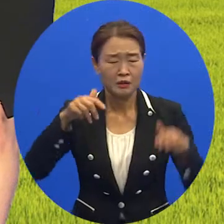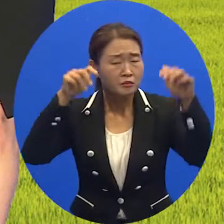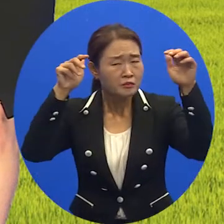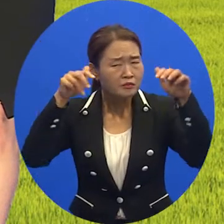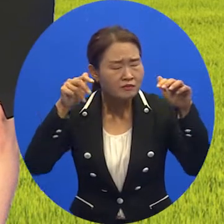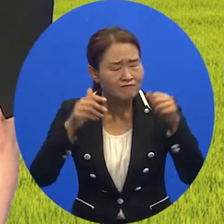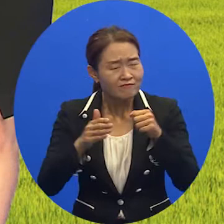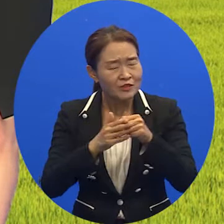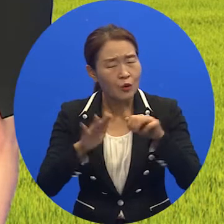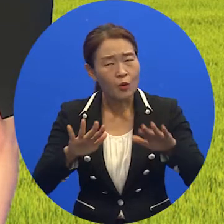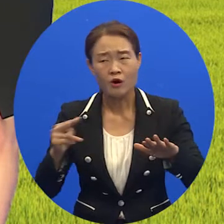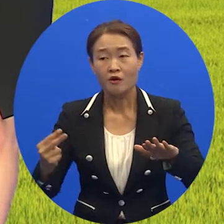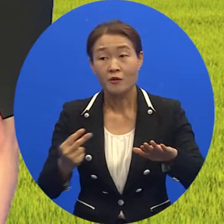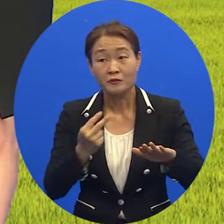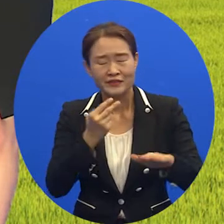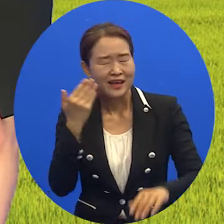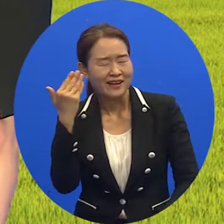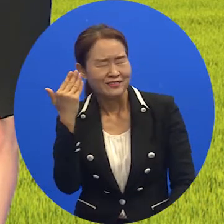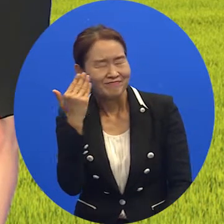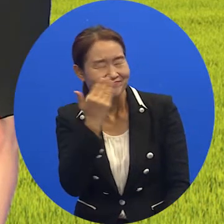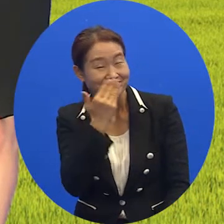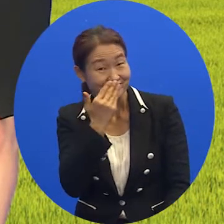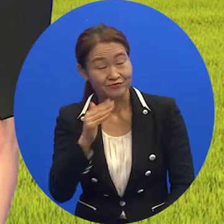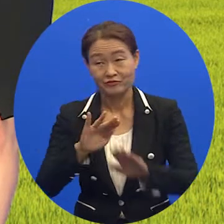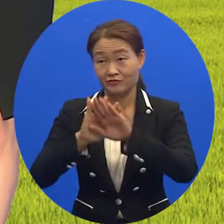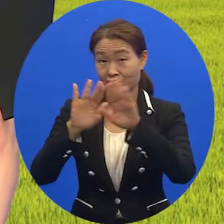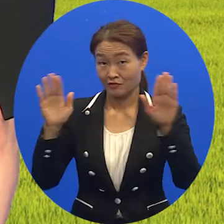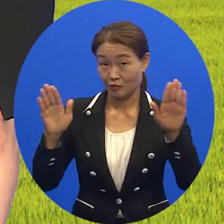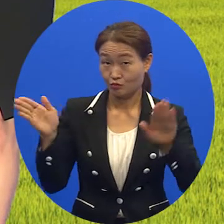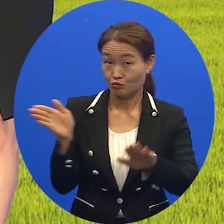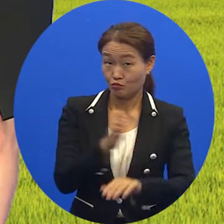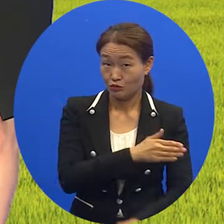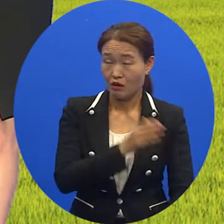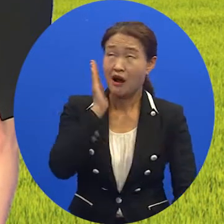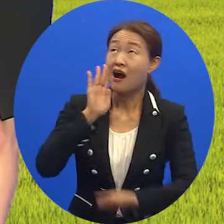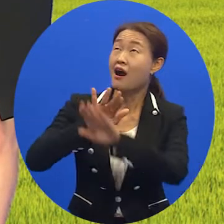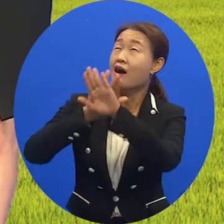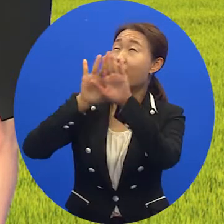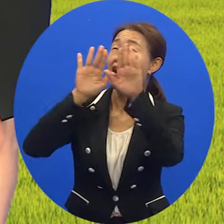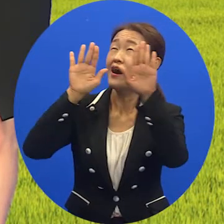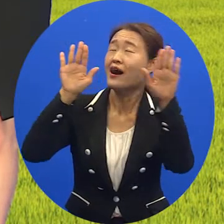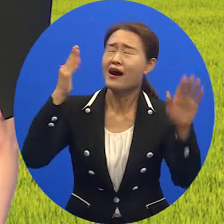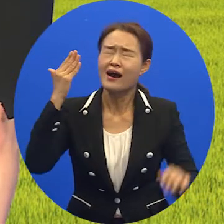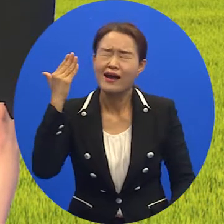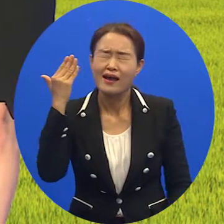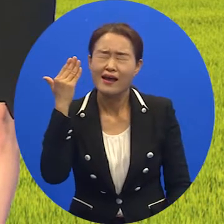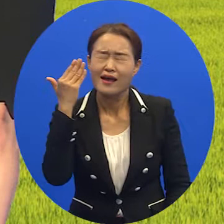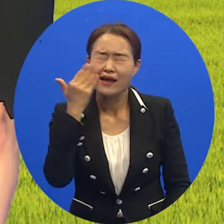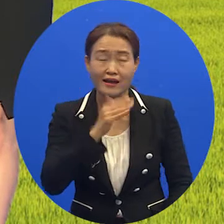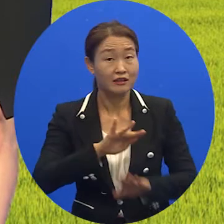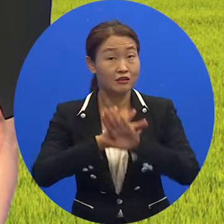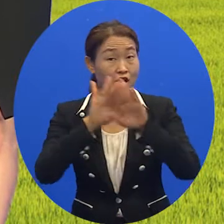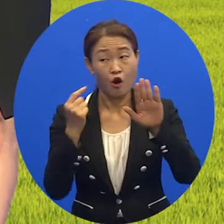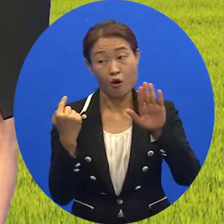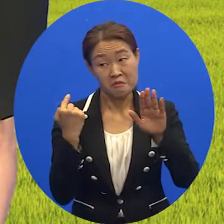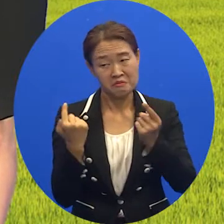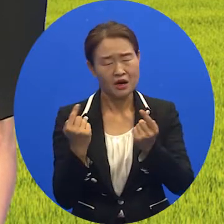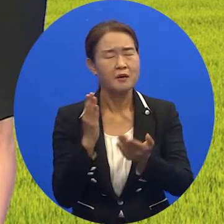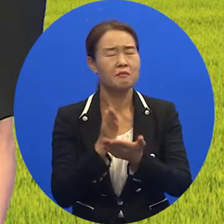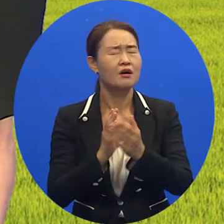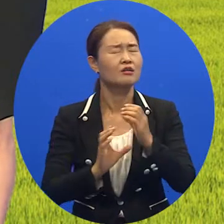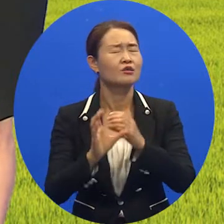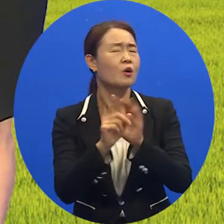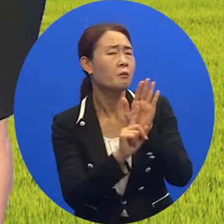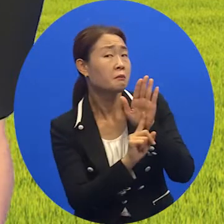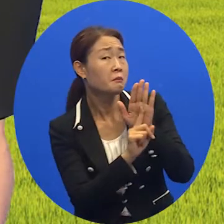어제 비가 내린 덕분에 오늘 공기는 깨끗합니다. 낮부터는 하늘도 점차 맑아지겠는데요. 낮 기온도 어제보다